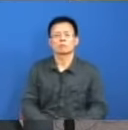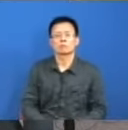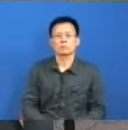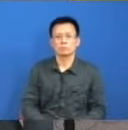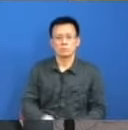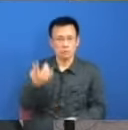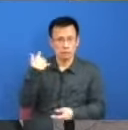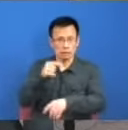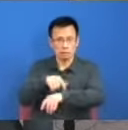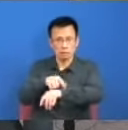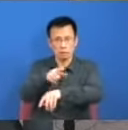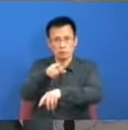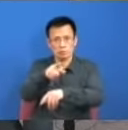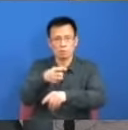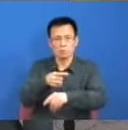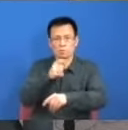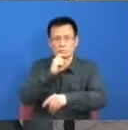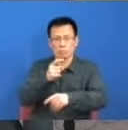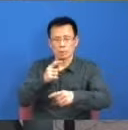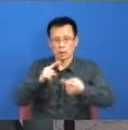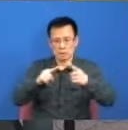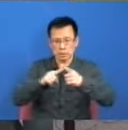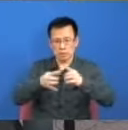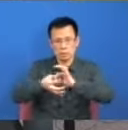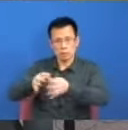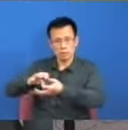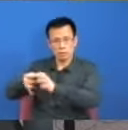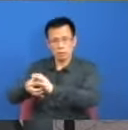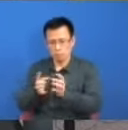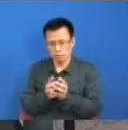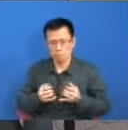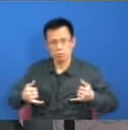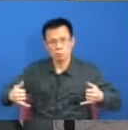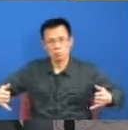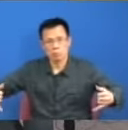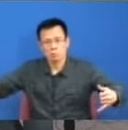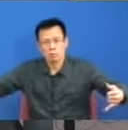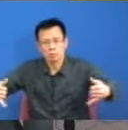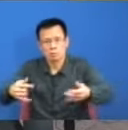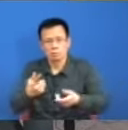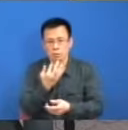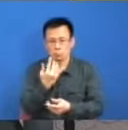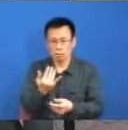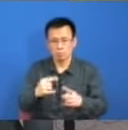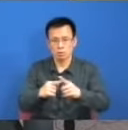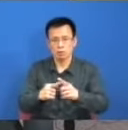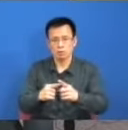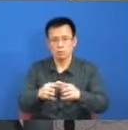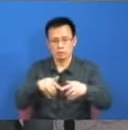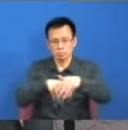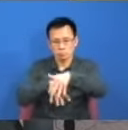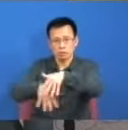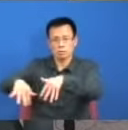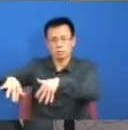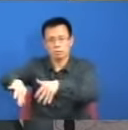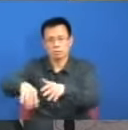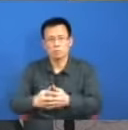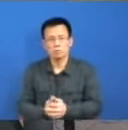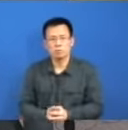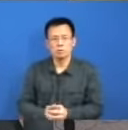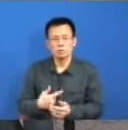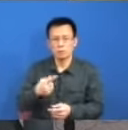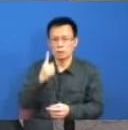當時候你哋嗰個係有嗰個人鏈圍住中間嗰啲人咧，大概有隔幾多重人嘅？ 中間其實